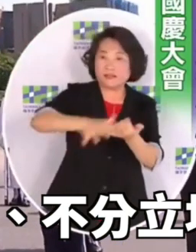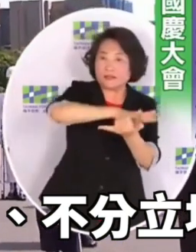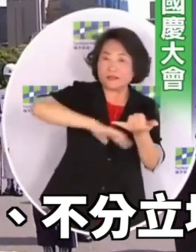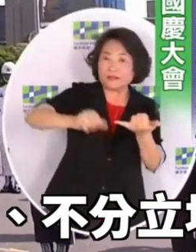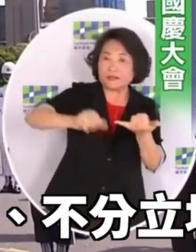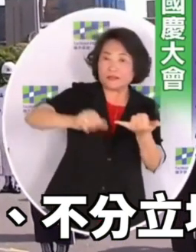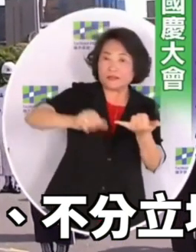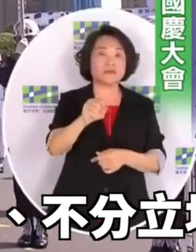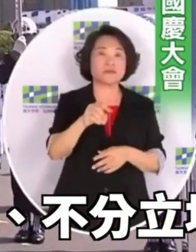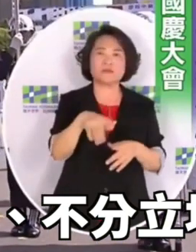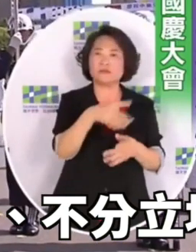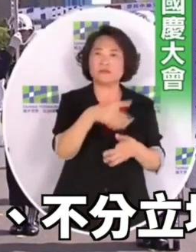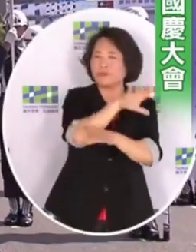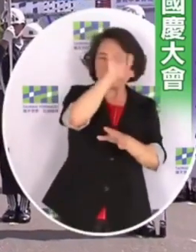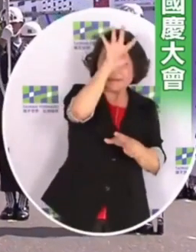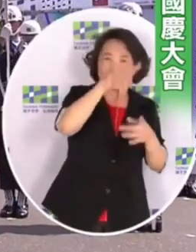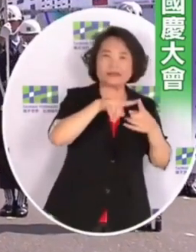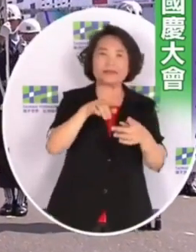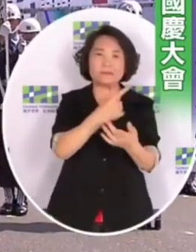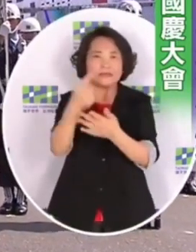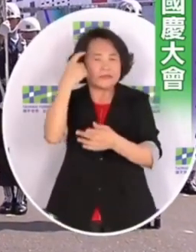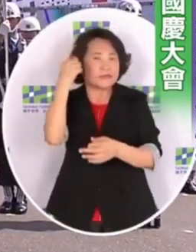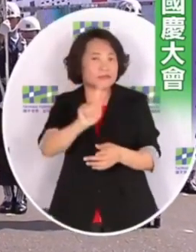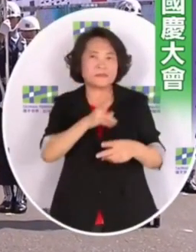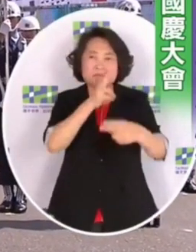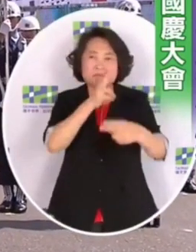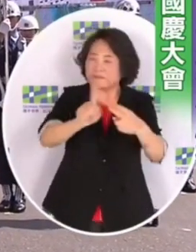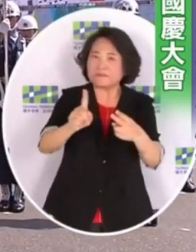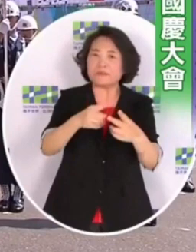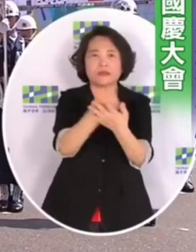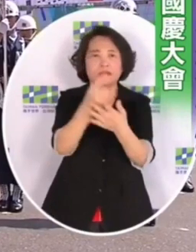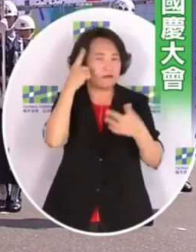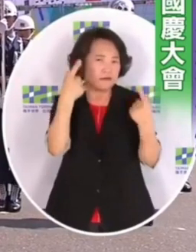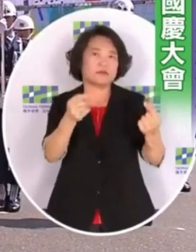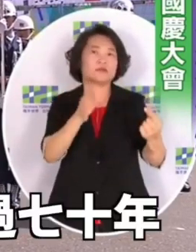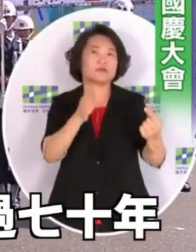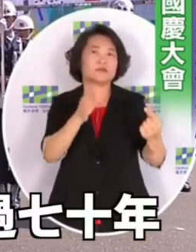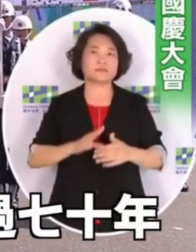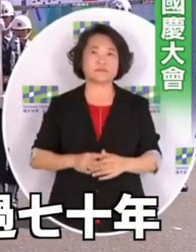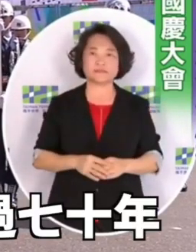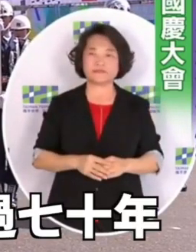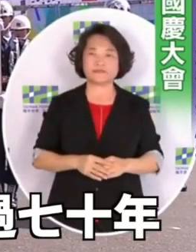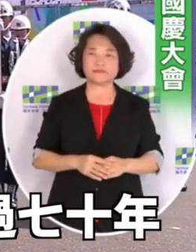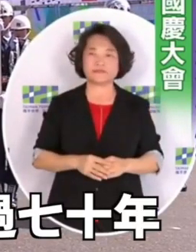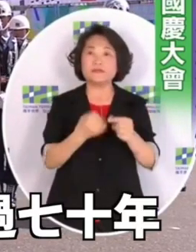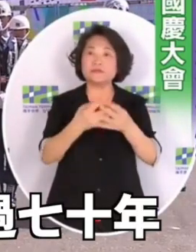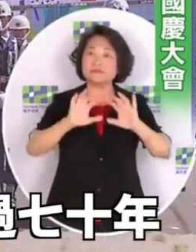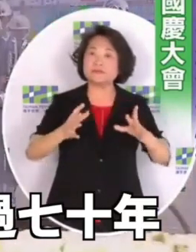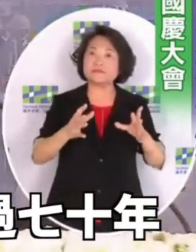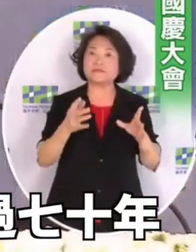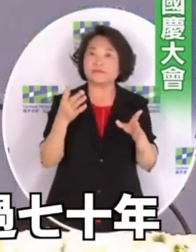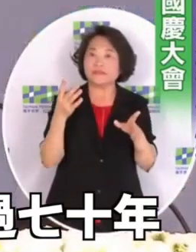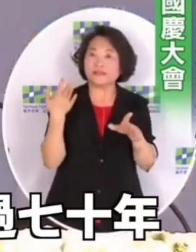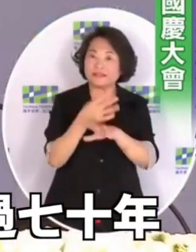派、不分立场，彼此间最大的共识。中华民国已